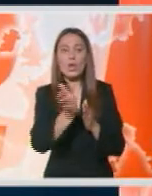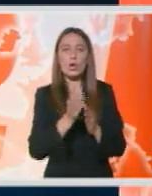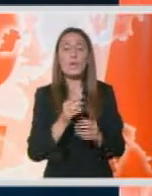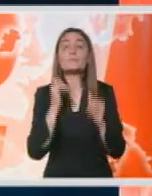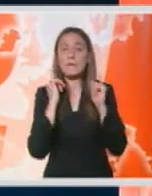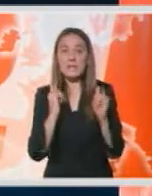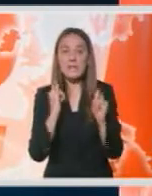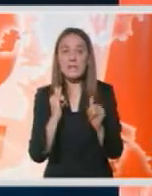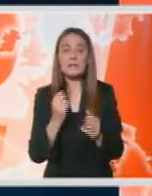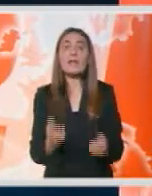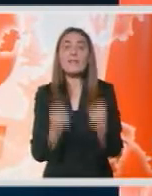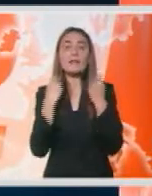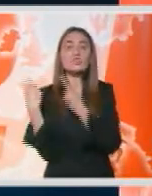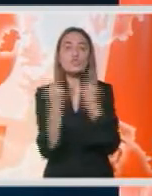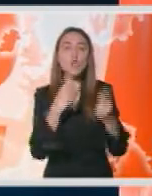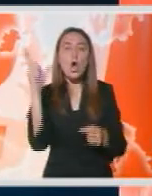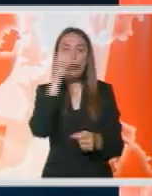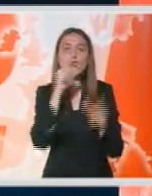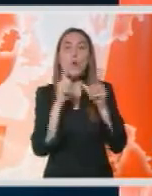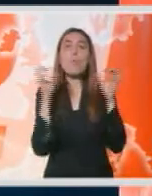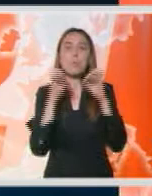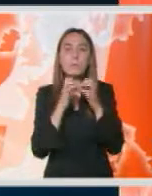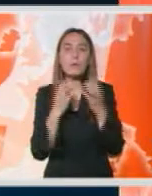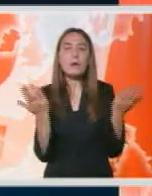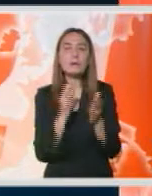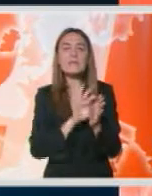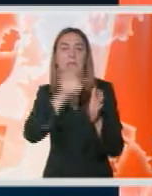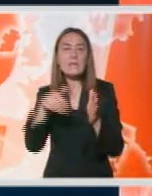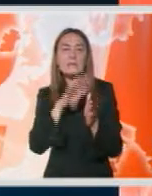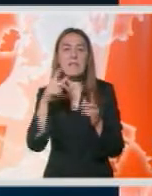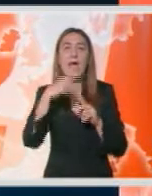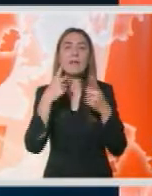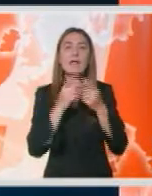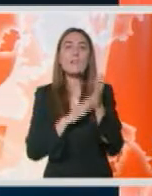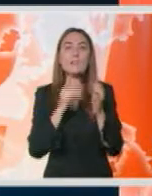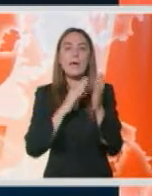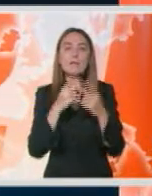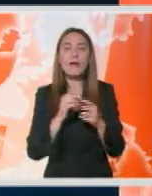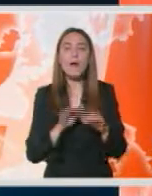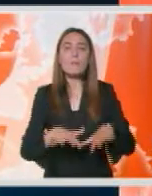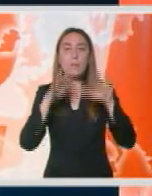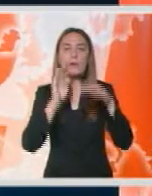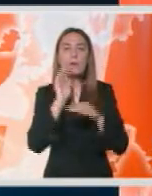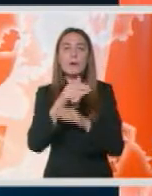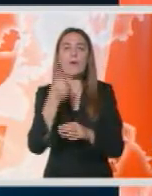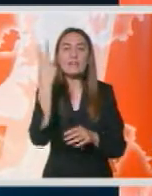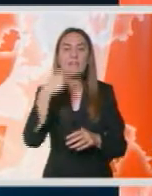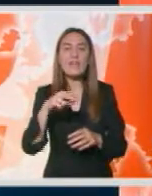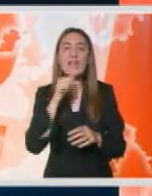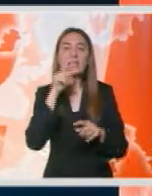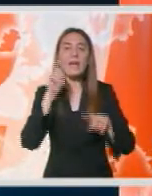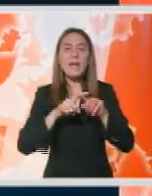Za sada je najteža situacija u opštini Ub, gde se izlila reka Tamnava i poplavila više od 2000 hektara